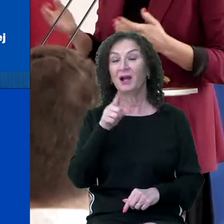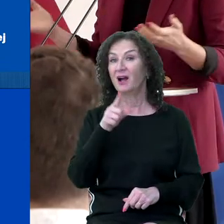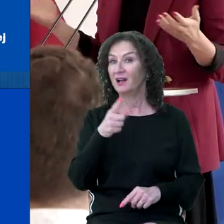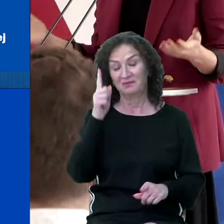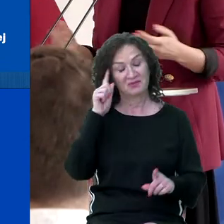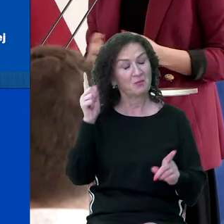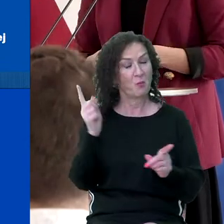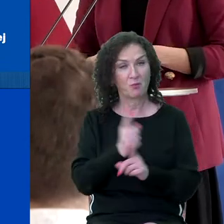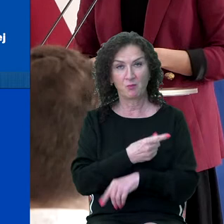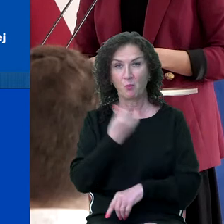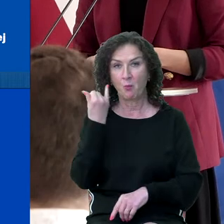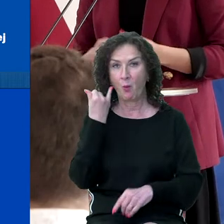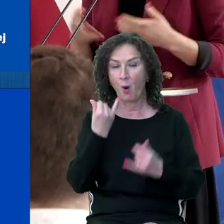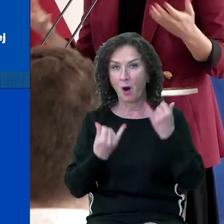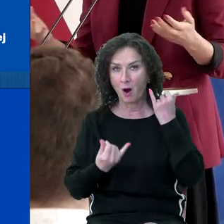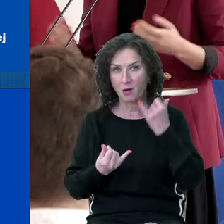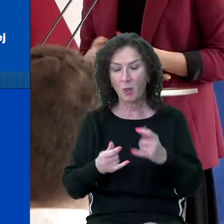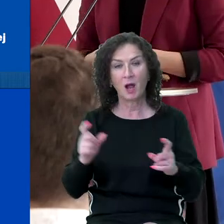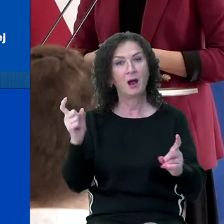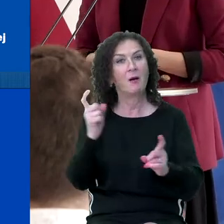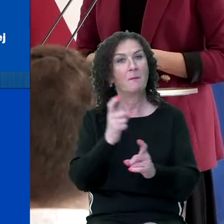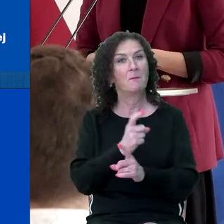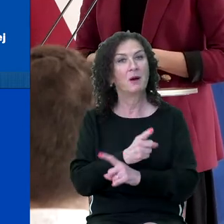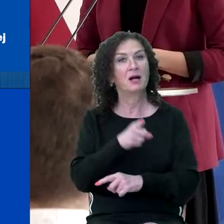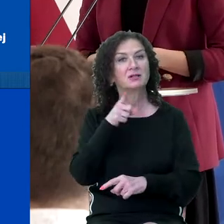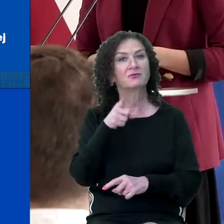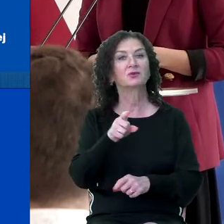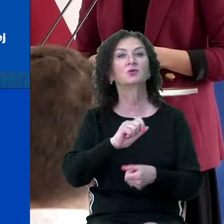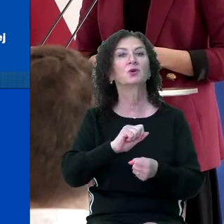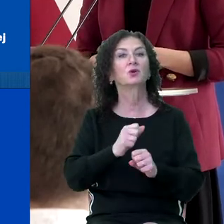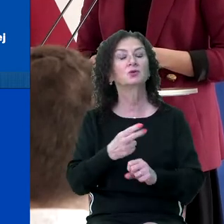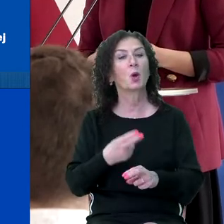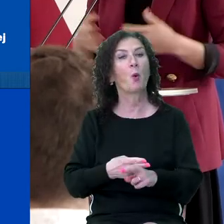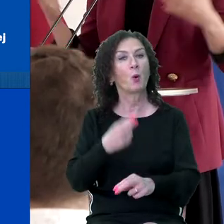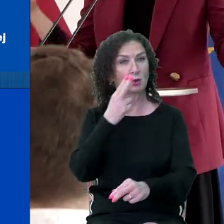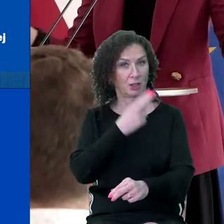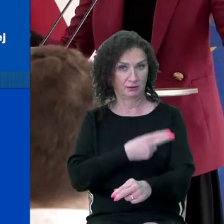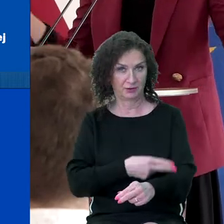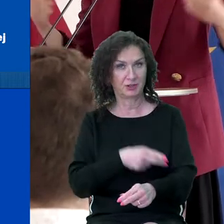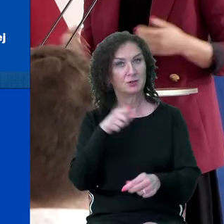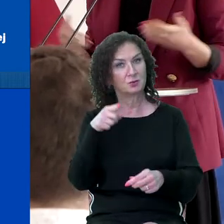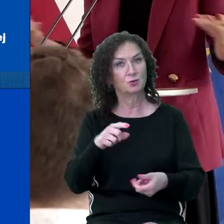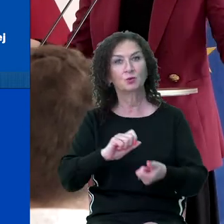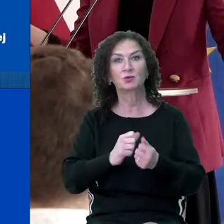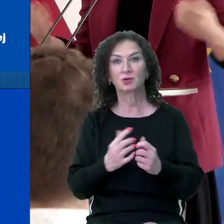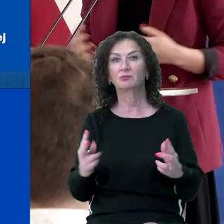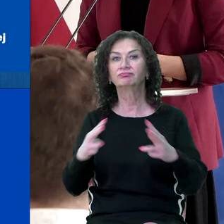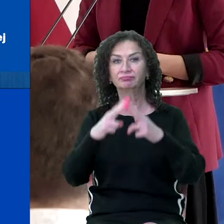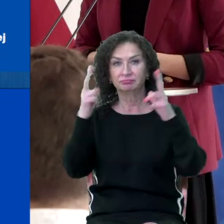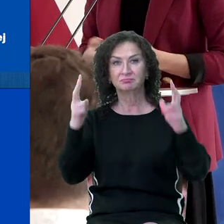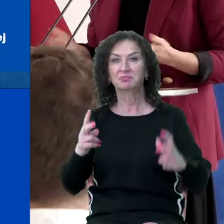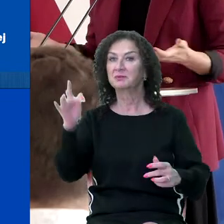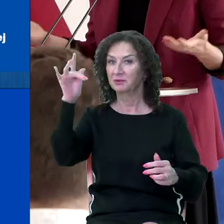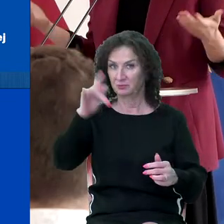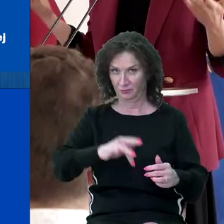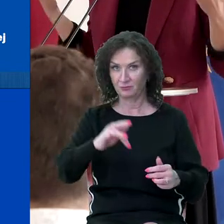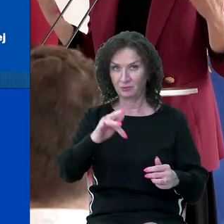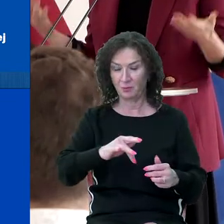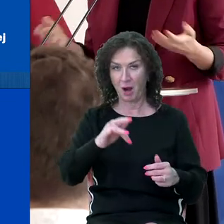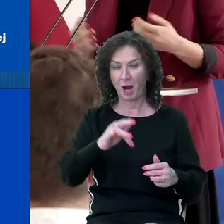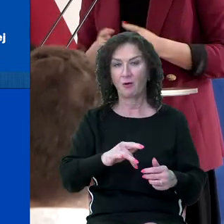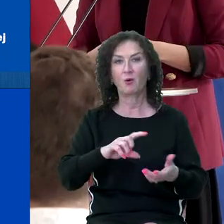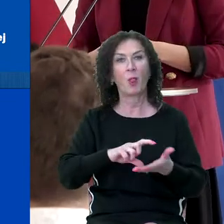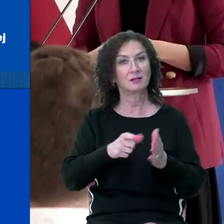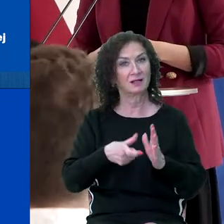to urzędnicy, których mamy dzisiaj tutaj obecnych na sali, to są urzędnicy, którzy są tutaj w tym gmachu, to też ja bardzo się cieszę, że mogę